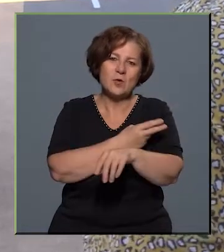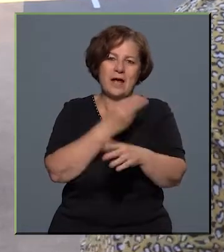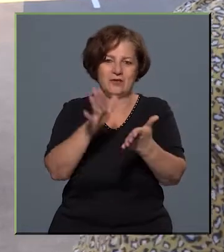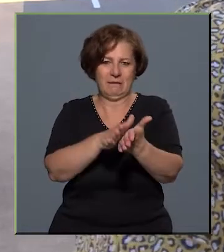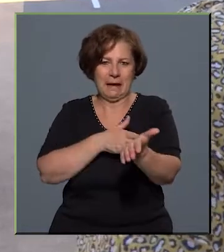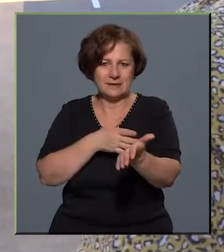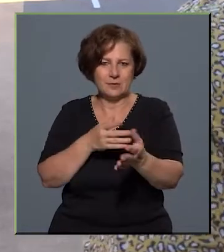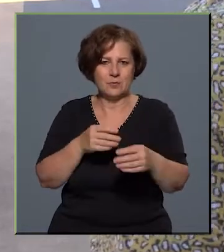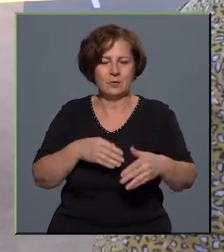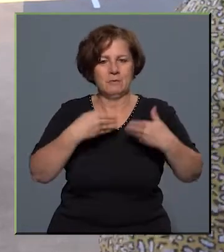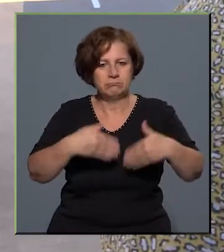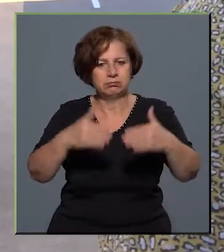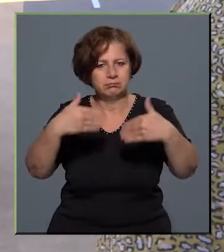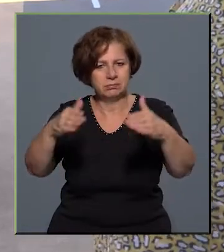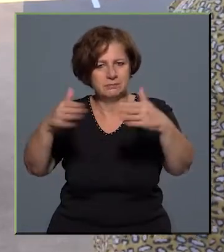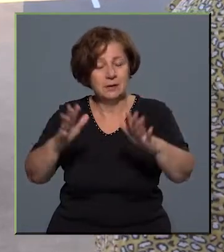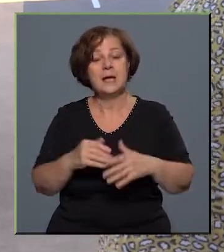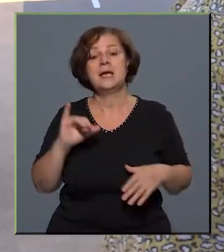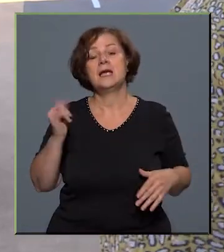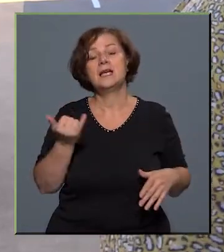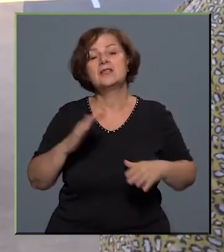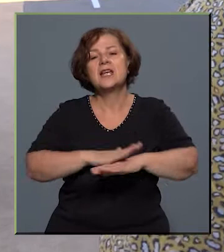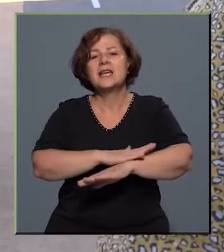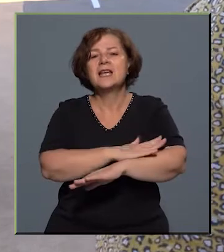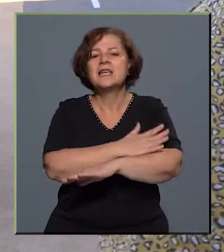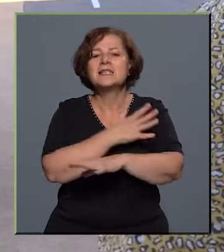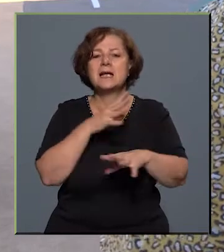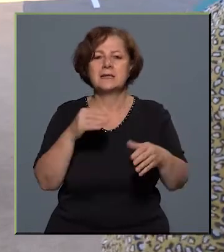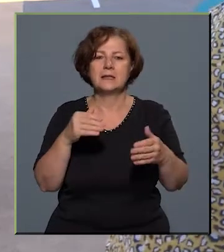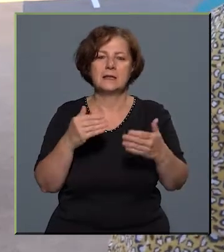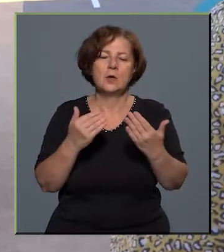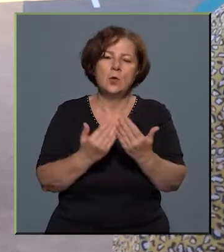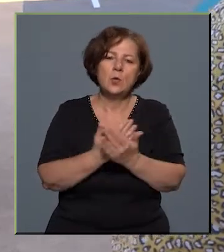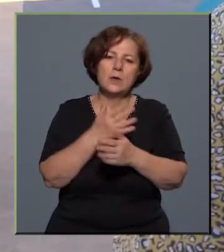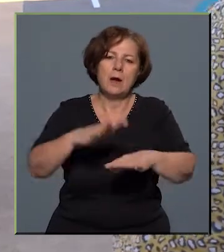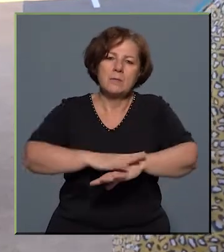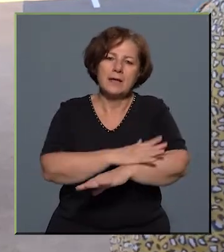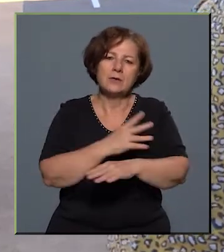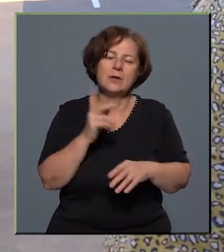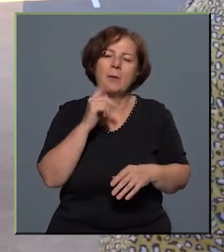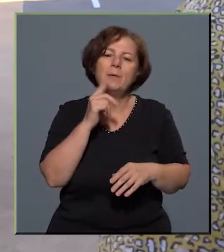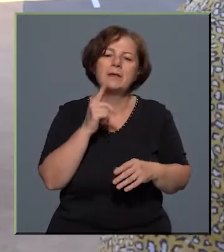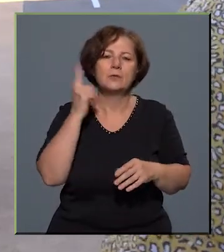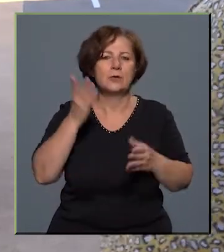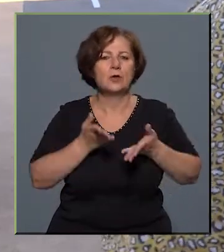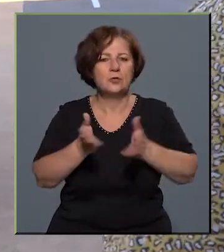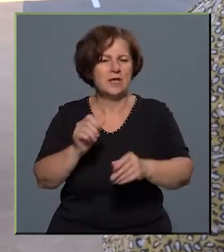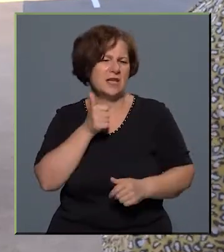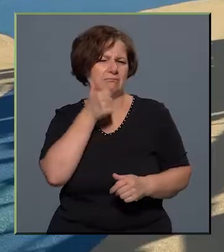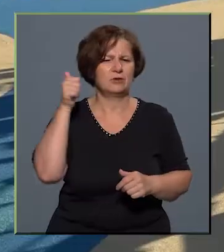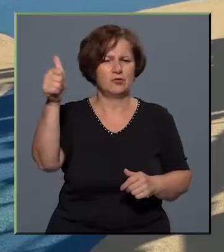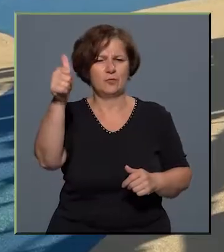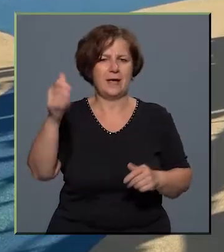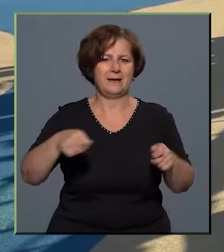kezdünk belejönni, és érzékelni, megérezni azt, hogy mit tud nyújtani egy ilyen szuper